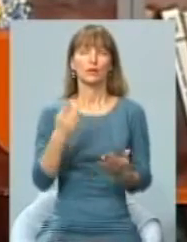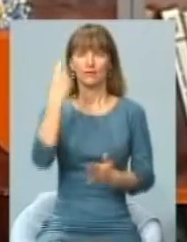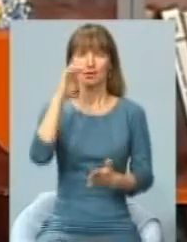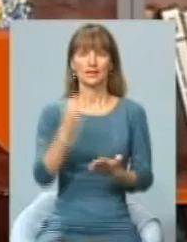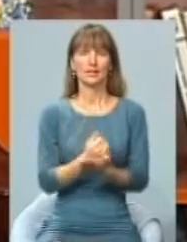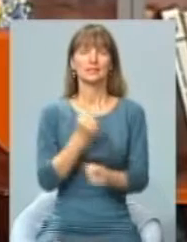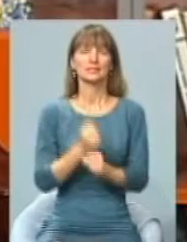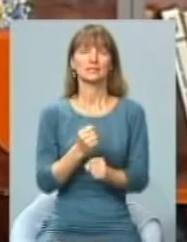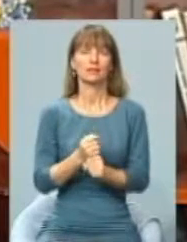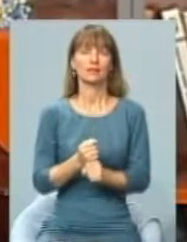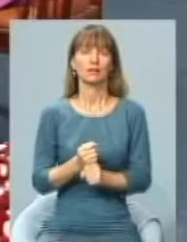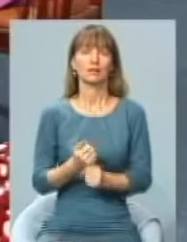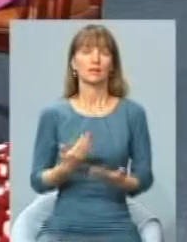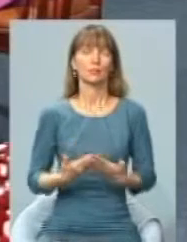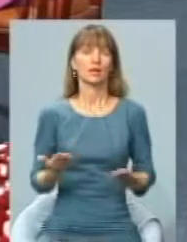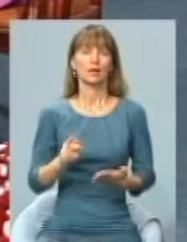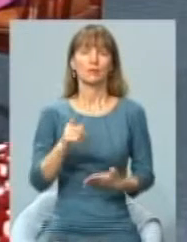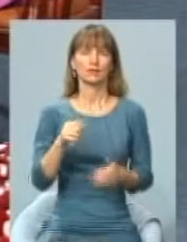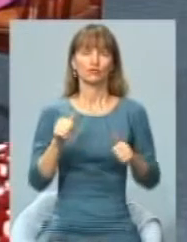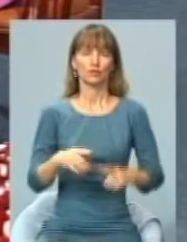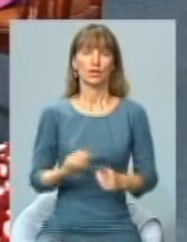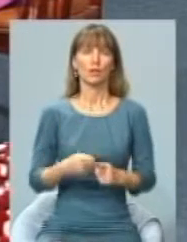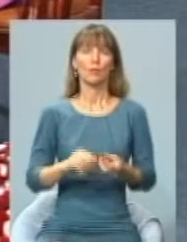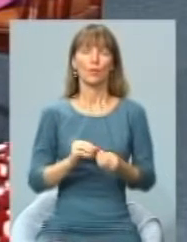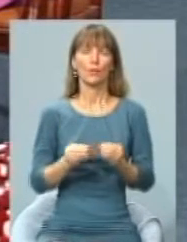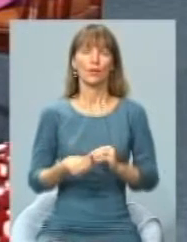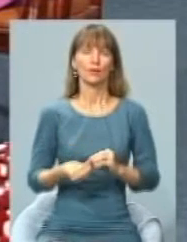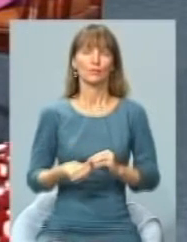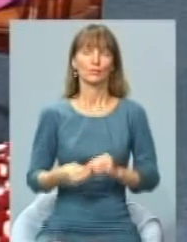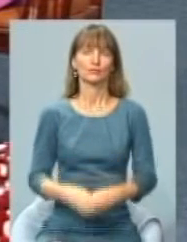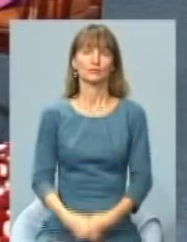Або як би ти, от, власне, владнав там таку проблему?